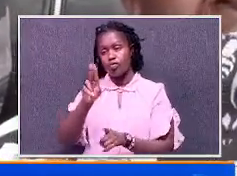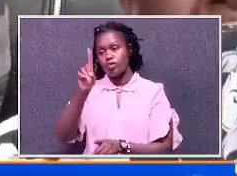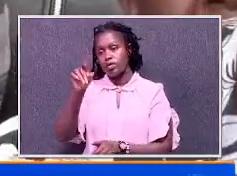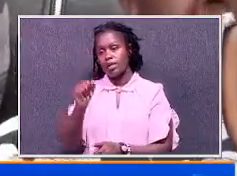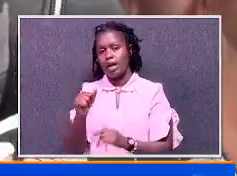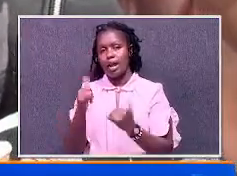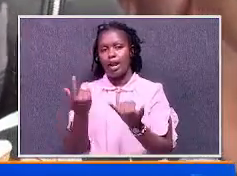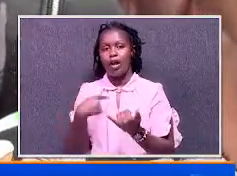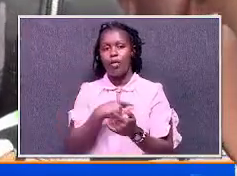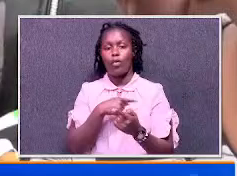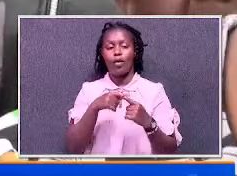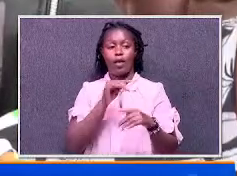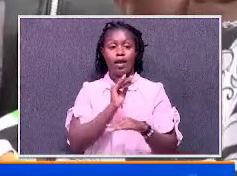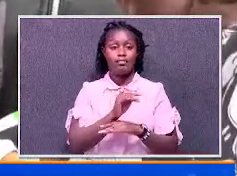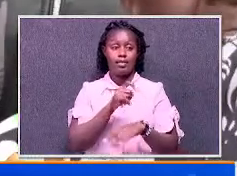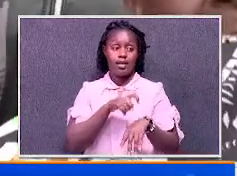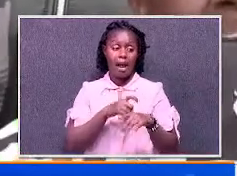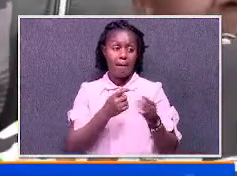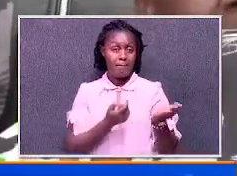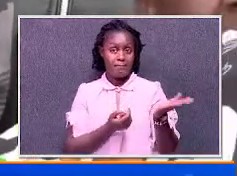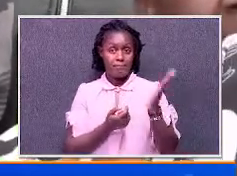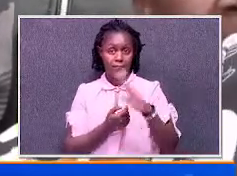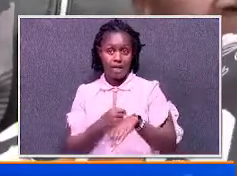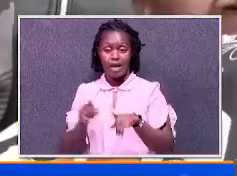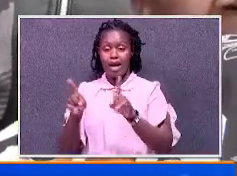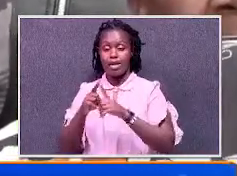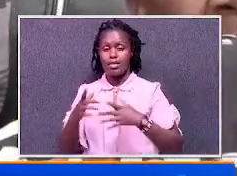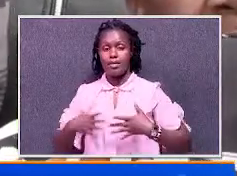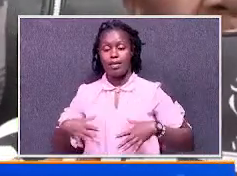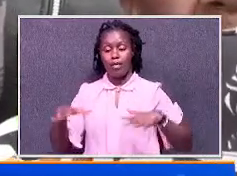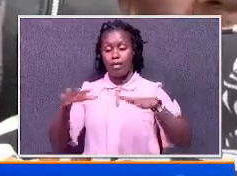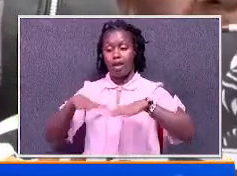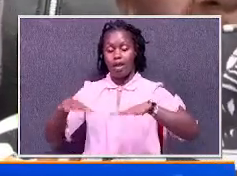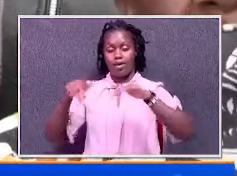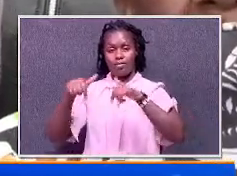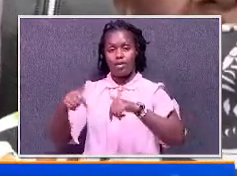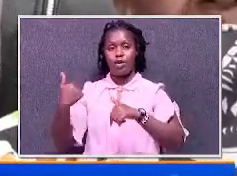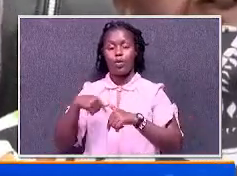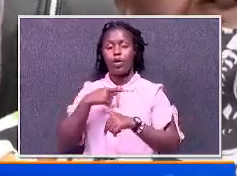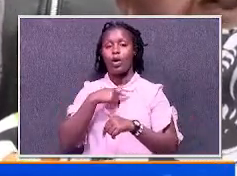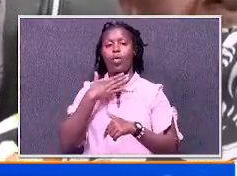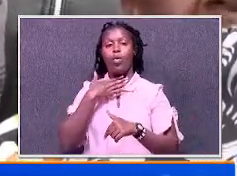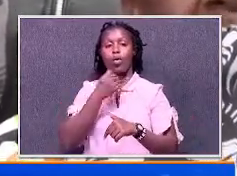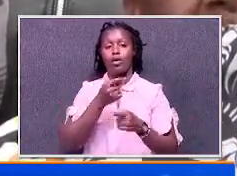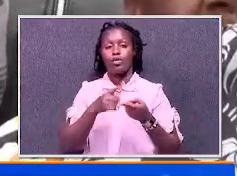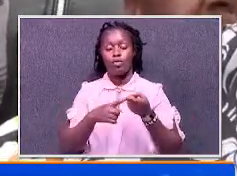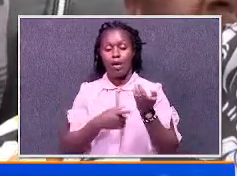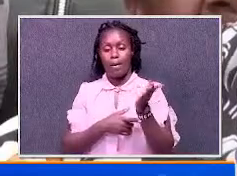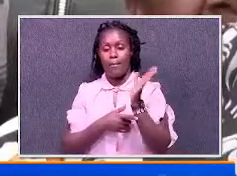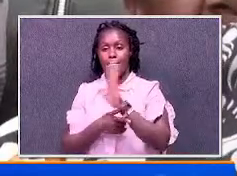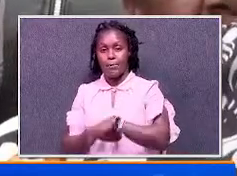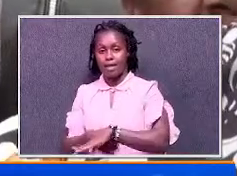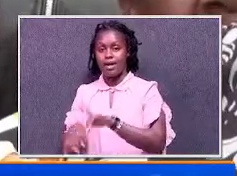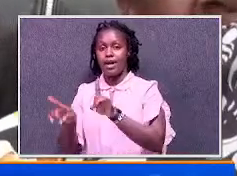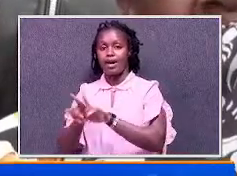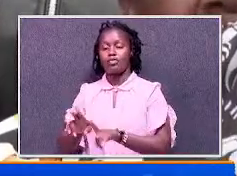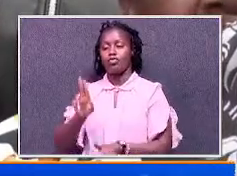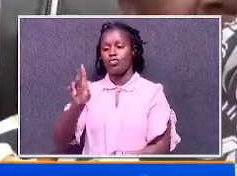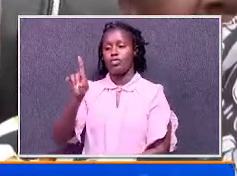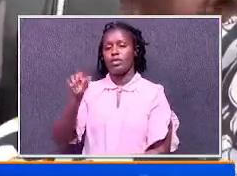Saa hizi tunaomba mheshimiwa akikuja kama wakaaji wa Sirisha, tunataka mheshimiwa arudi kwa chama yetu ya